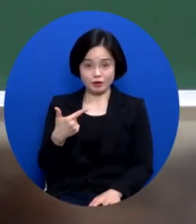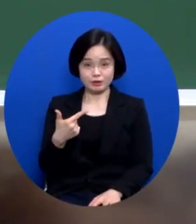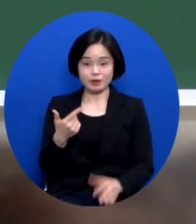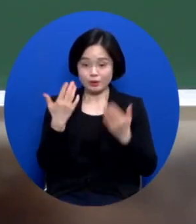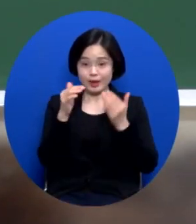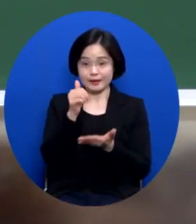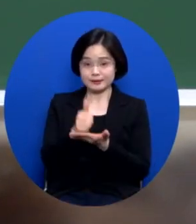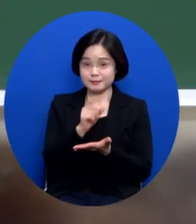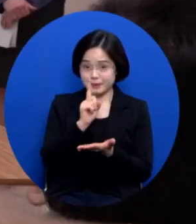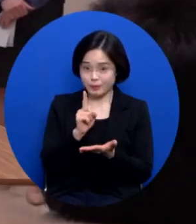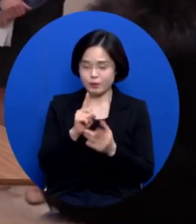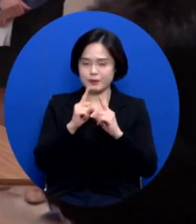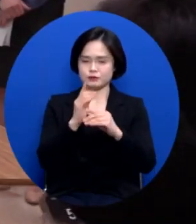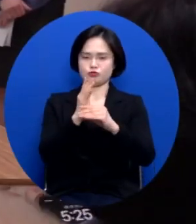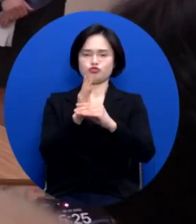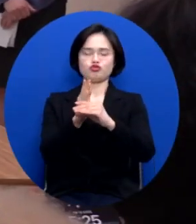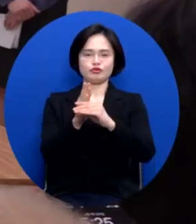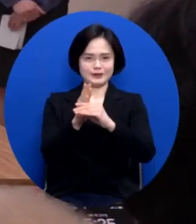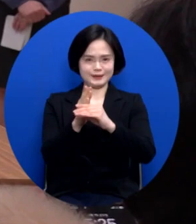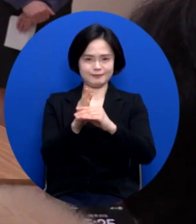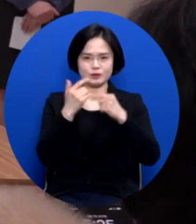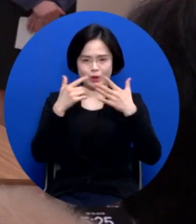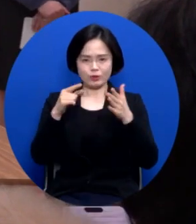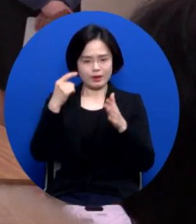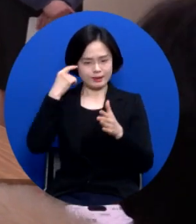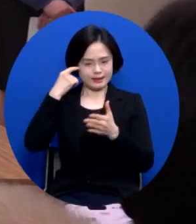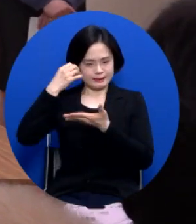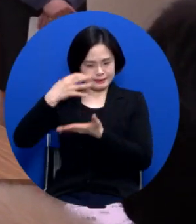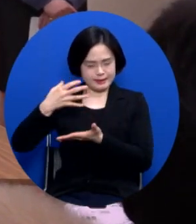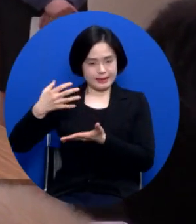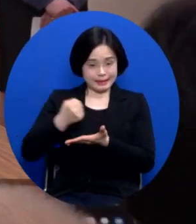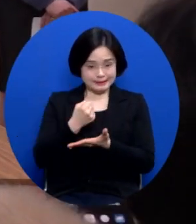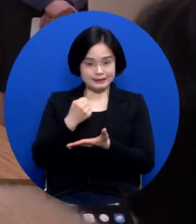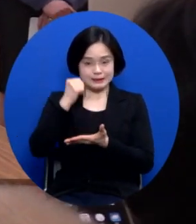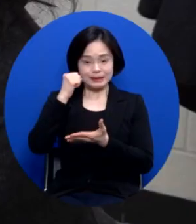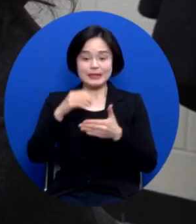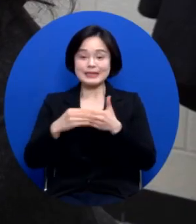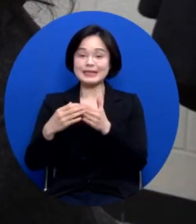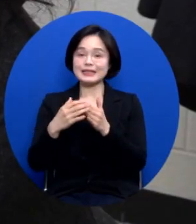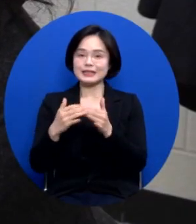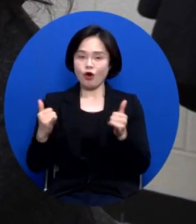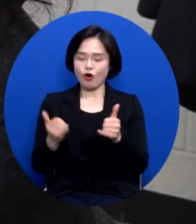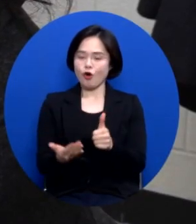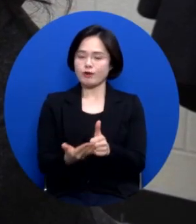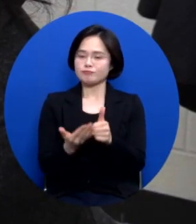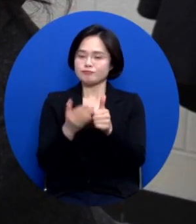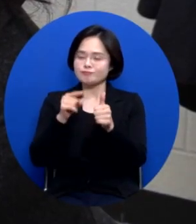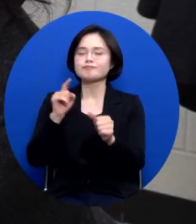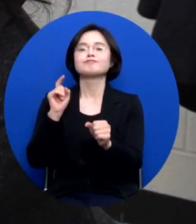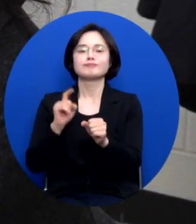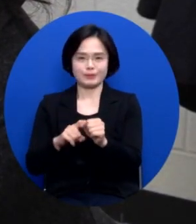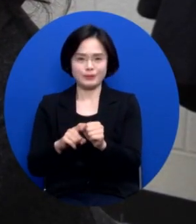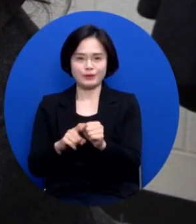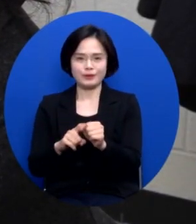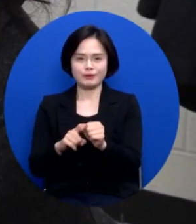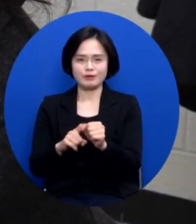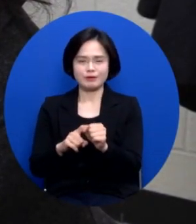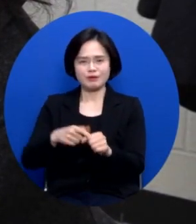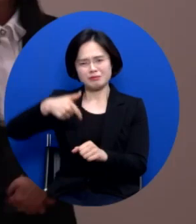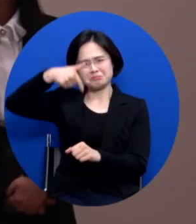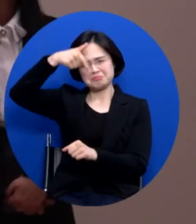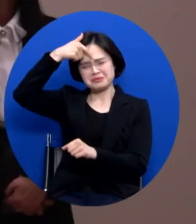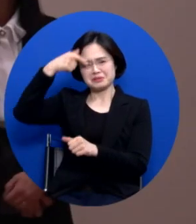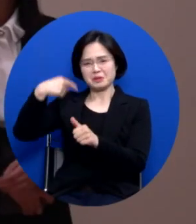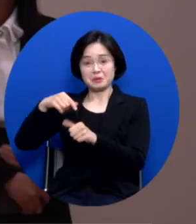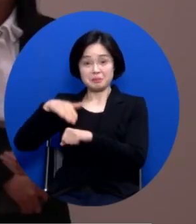확고한 정체성과 가치관을 갖춘 리더를 양육하는 것이 목표라면서 시대에 맞지 않은 오래된 교육 대신 리서치를